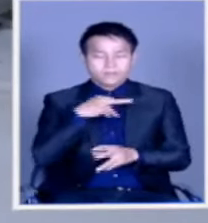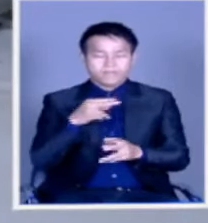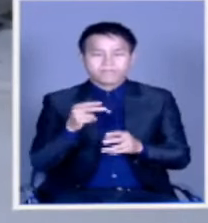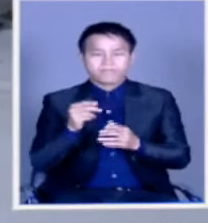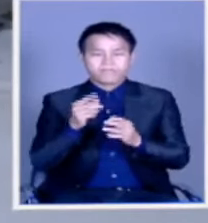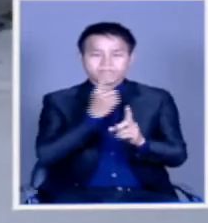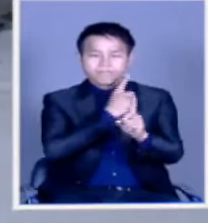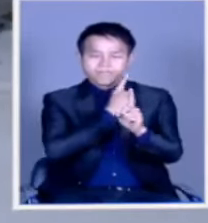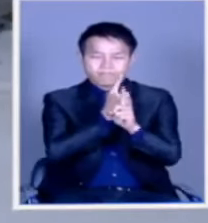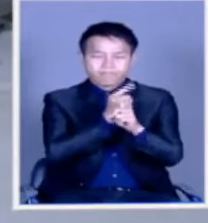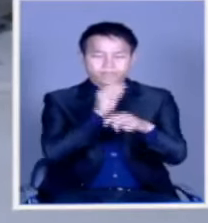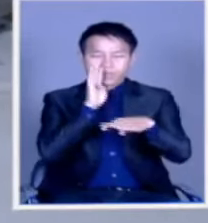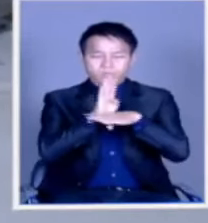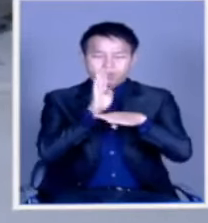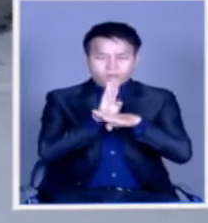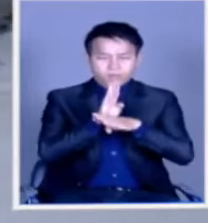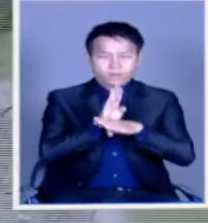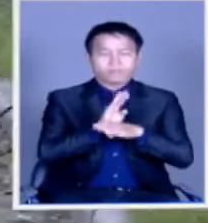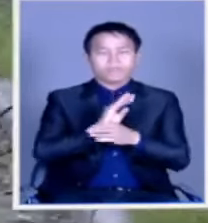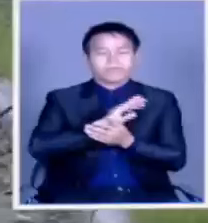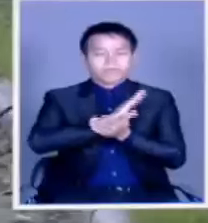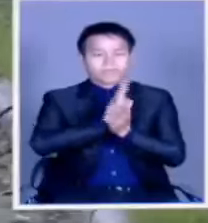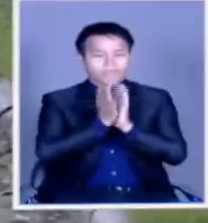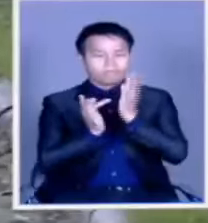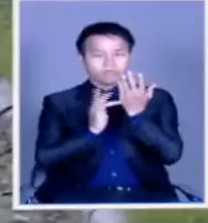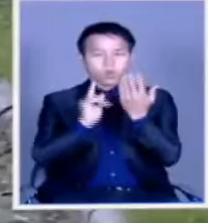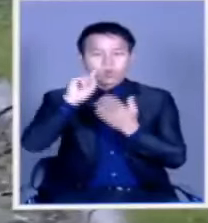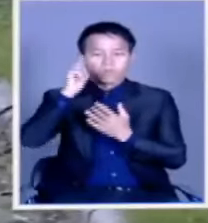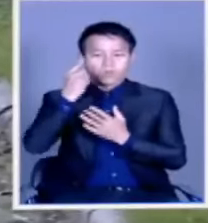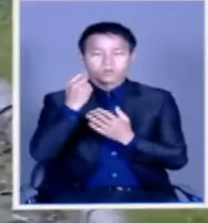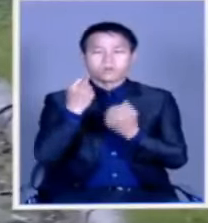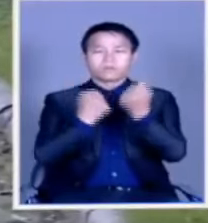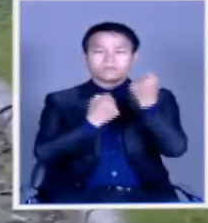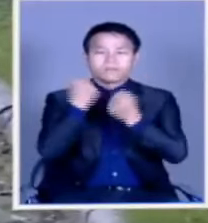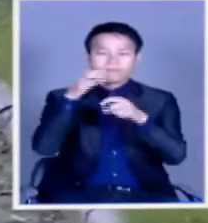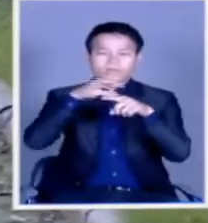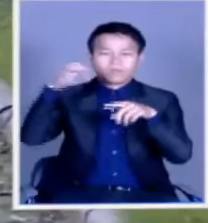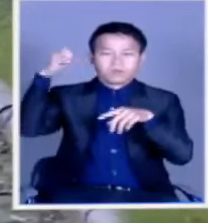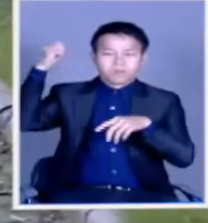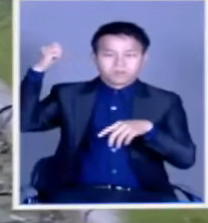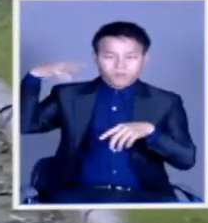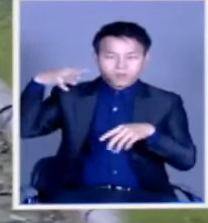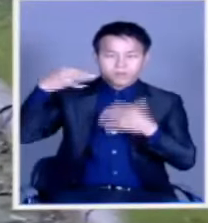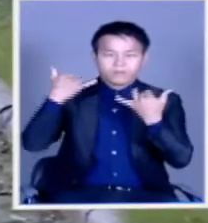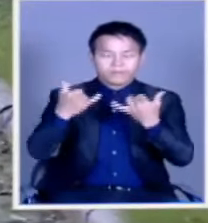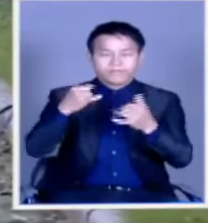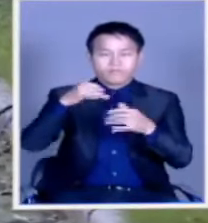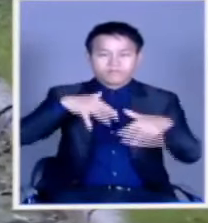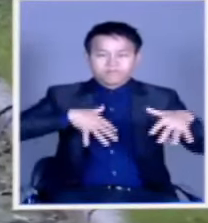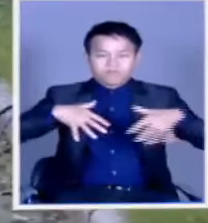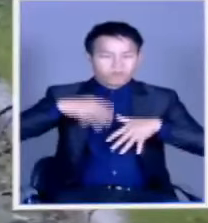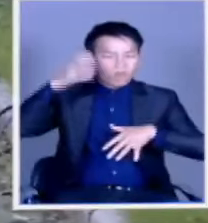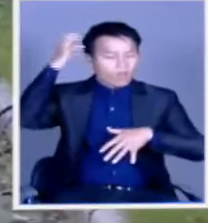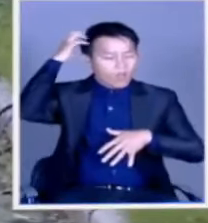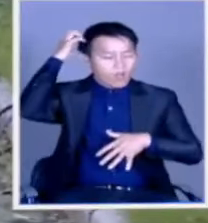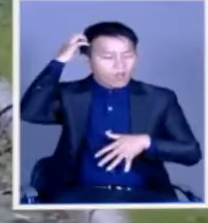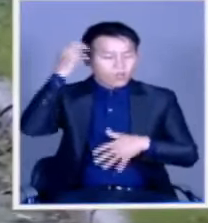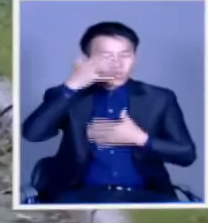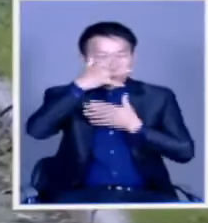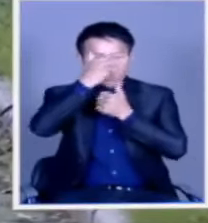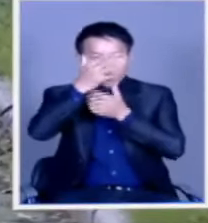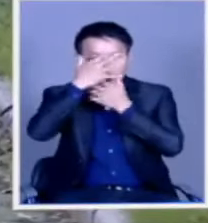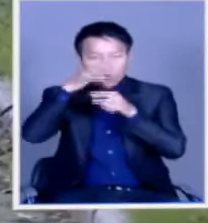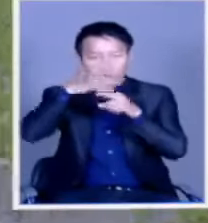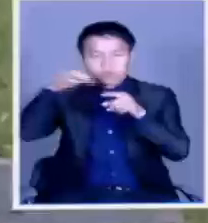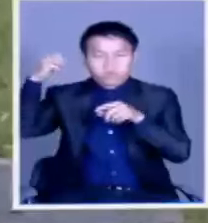ตั้งปฏิบัติตัวจริงในการหันไปสู่การนำใช้รถไฟฟ้าเห็นได้ว่าทั่วสังคมมีความสนใจในการนำใช้ร